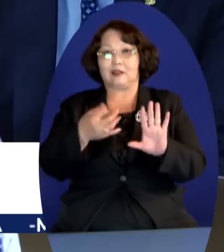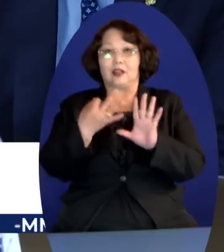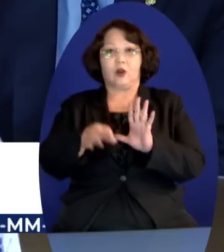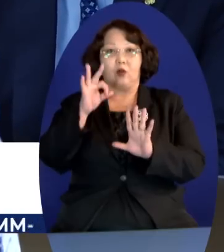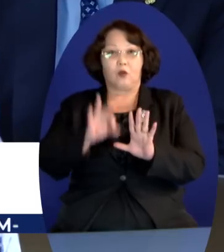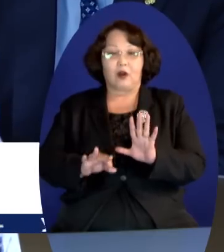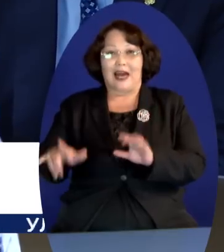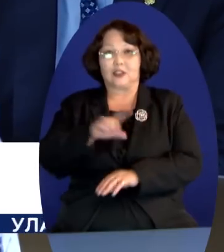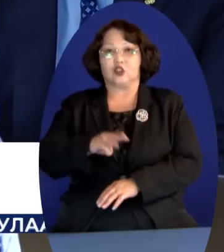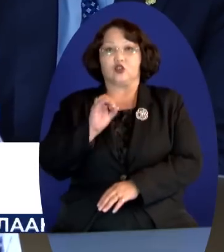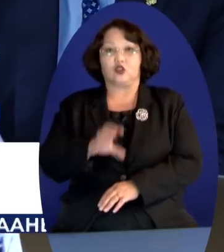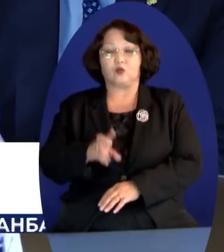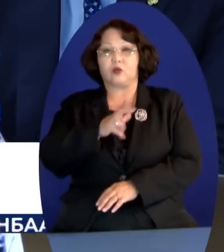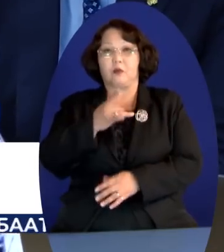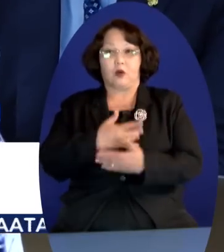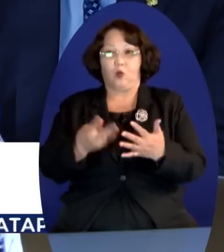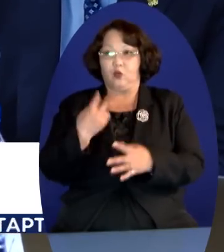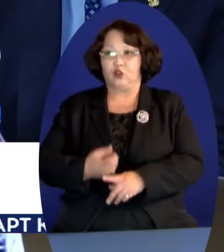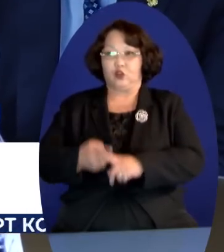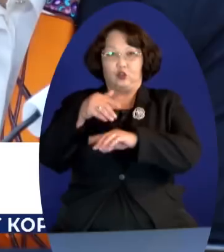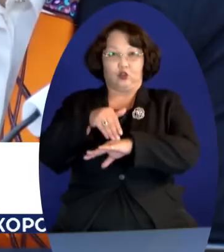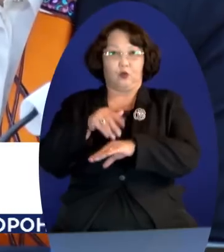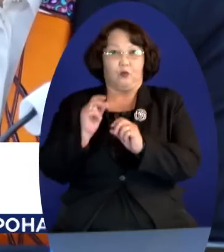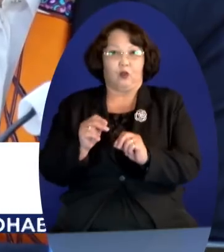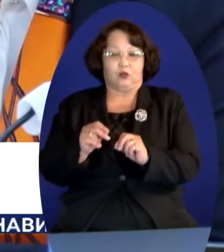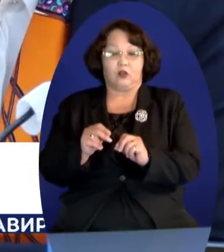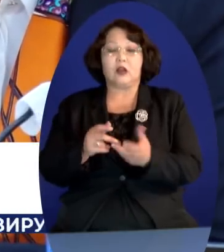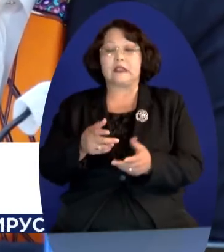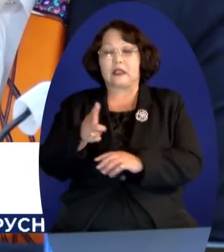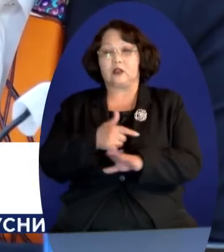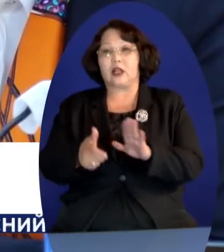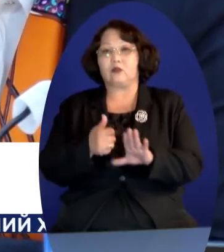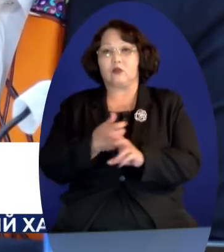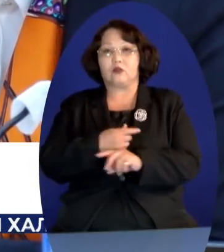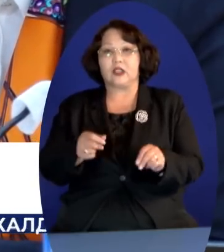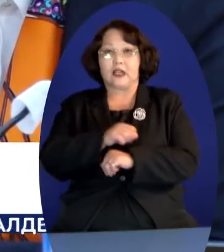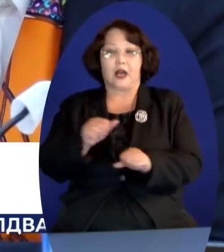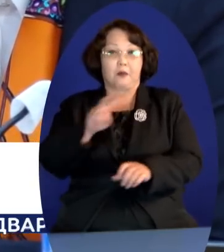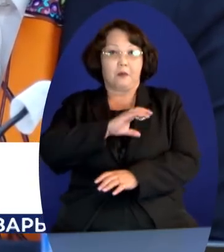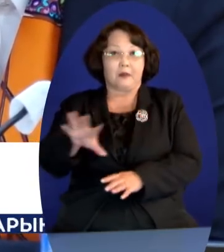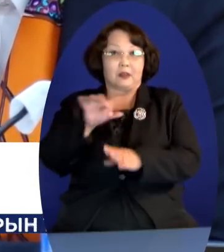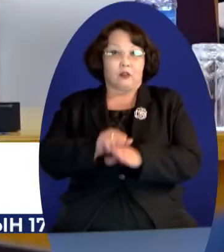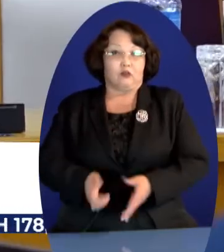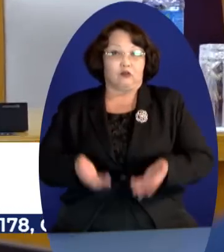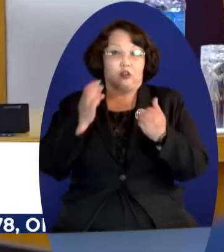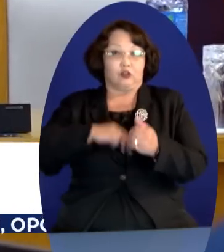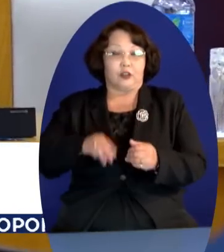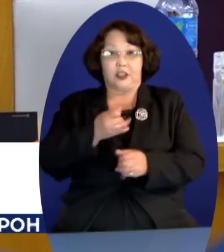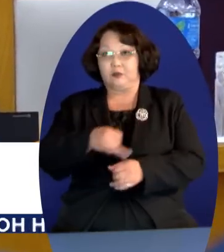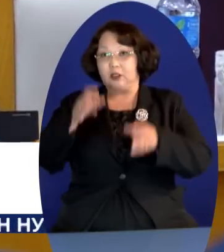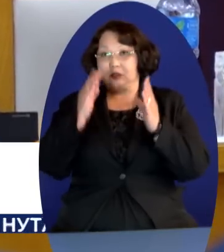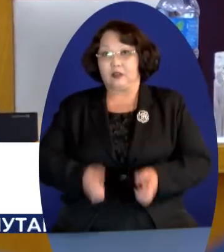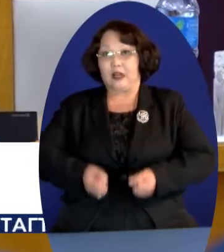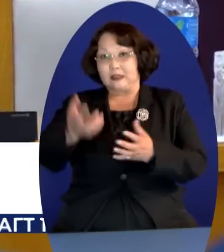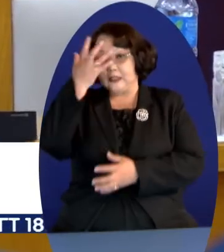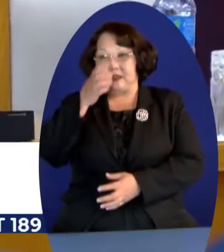цусны бүтээгдэхүүний үнийн өсөлтийг тогтворжуулах, татвараас хөнгөлөх замаар иргэд аж ахуйн нэгжид ирэх дарамтыг бууруулах зорилгоор энэ шийдвэрт хүрсэнийг засгийн